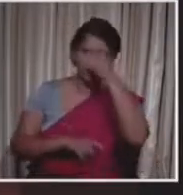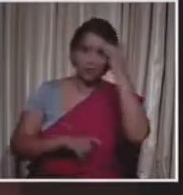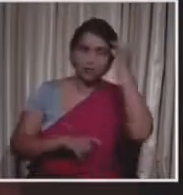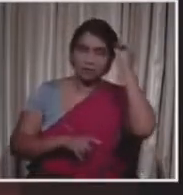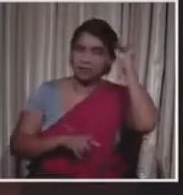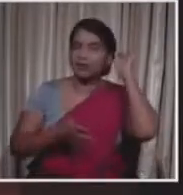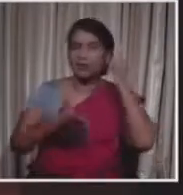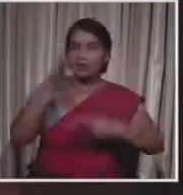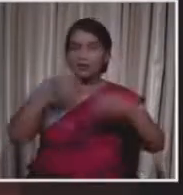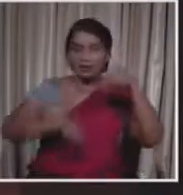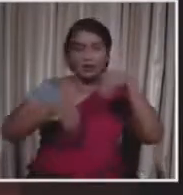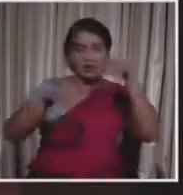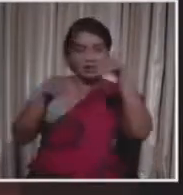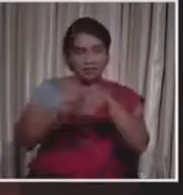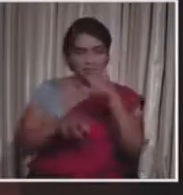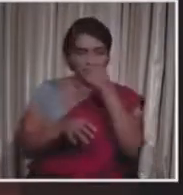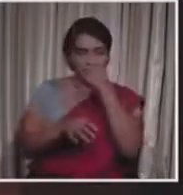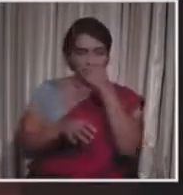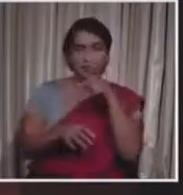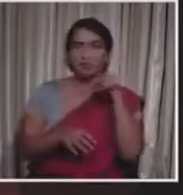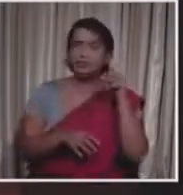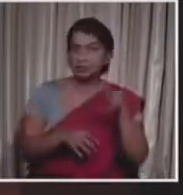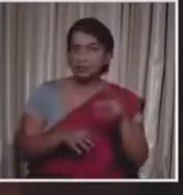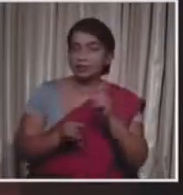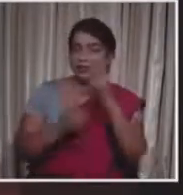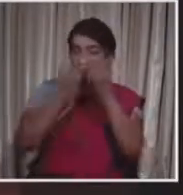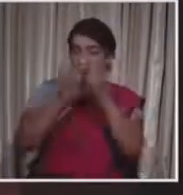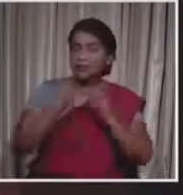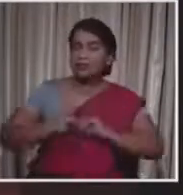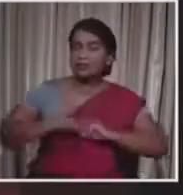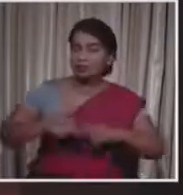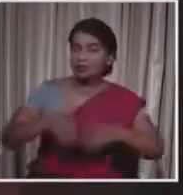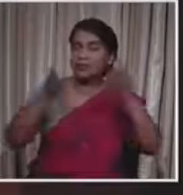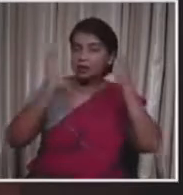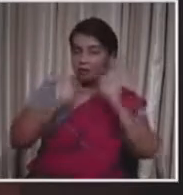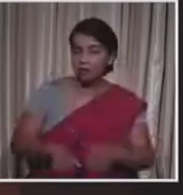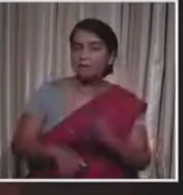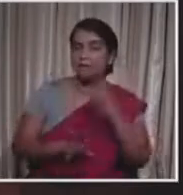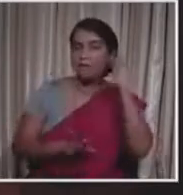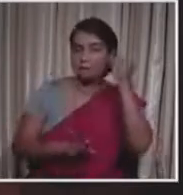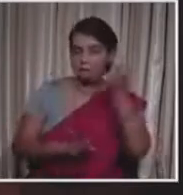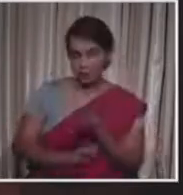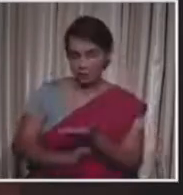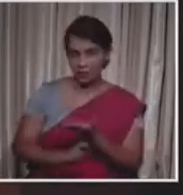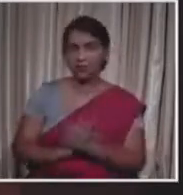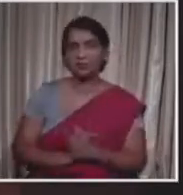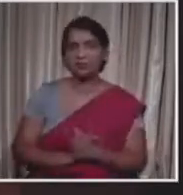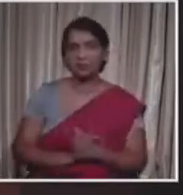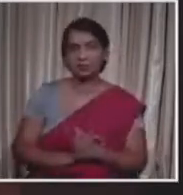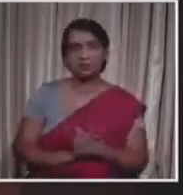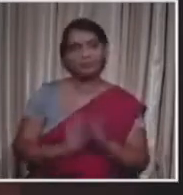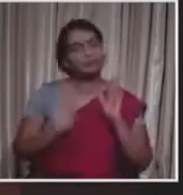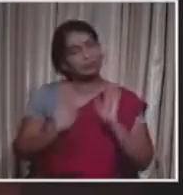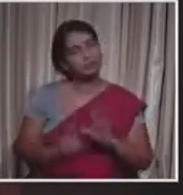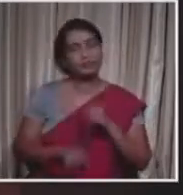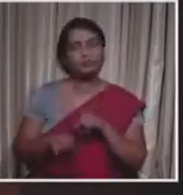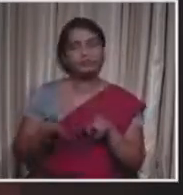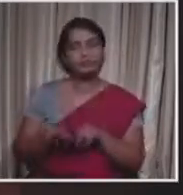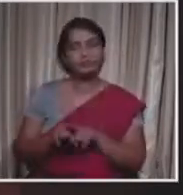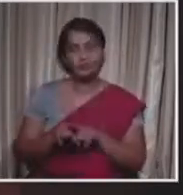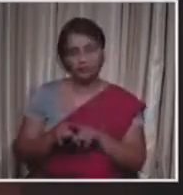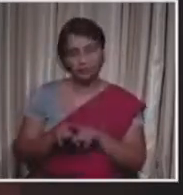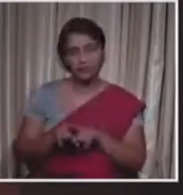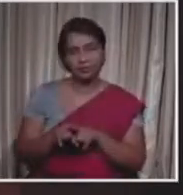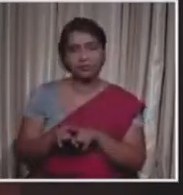දවන්න. ඒ නිසා මම හිතන්නේ ඔබතුමා පටන් ගත්ත ක්‍රියාවලිය අවසානයේ තමයි මේ ප්‍රතිඵලය. කෙසේ වෙතත්